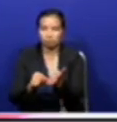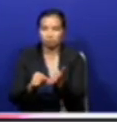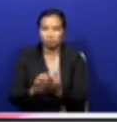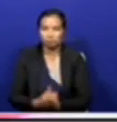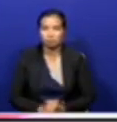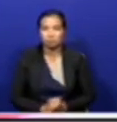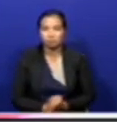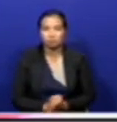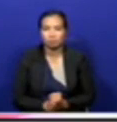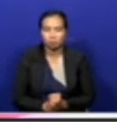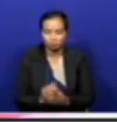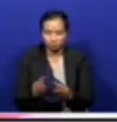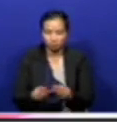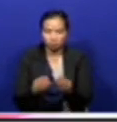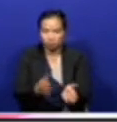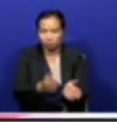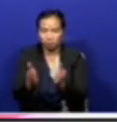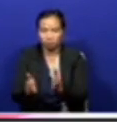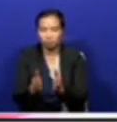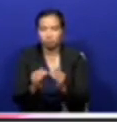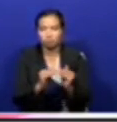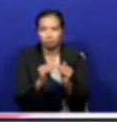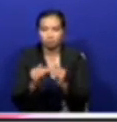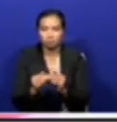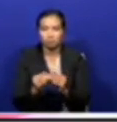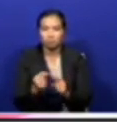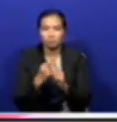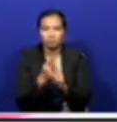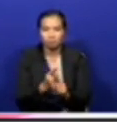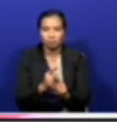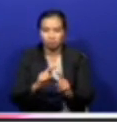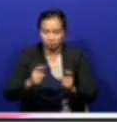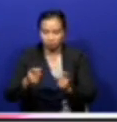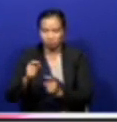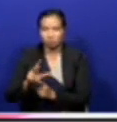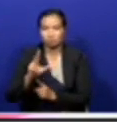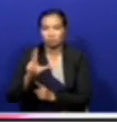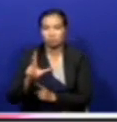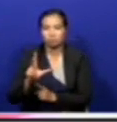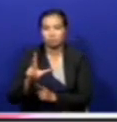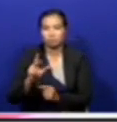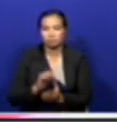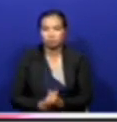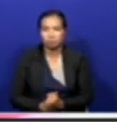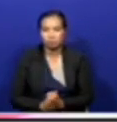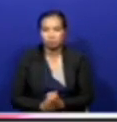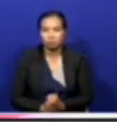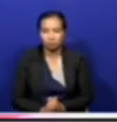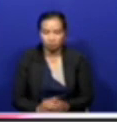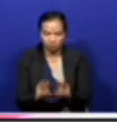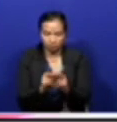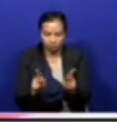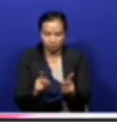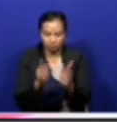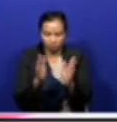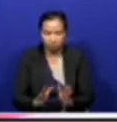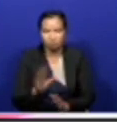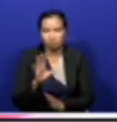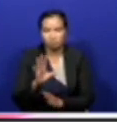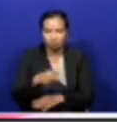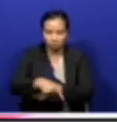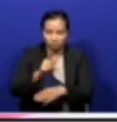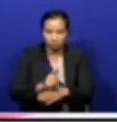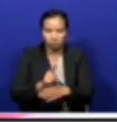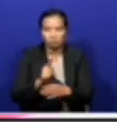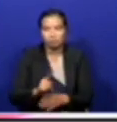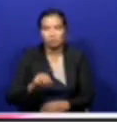มันก็เข้าสู่กระบวนการของการพิจารณาตามวรรค3นะครับทำการร่วมกัน5ท่านเนี่ยนะครับที่มีประธานวุฒิสภาเป็นประธานเนี่ยนะ